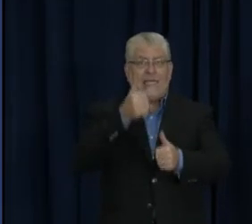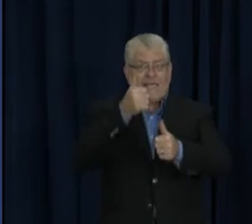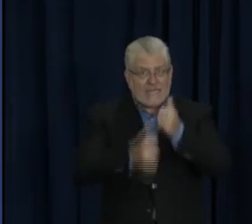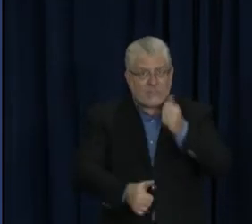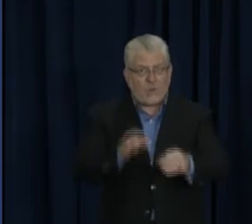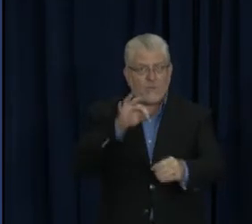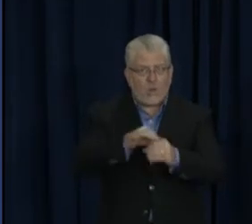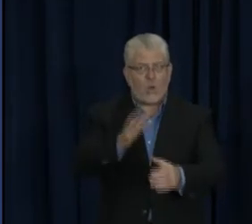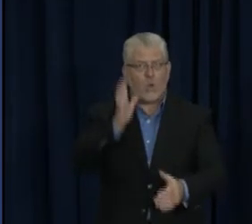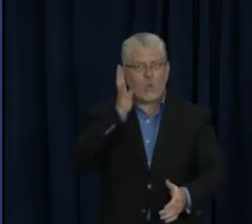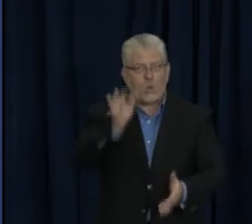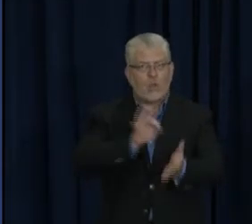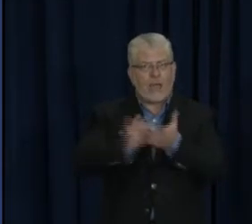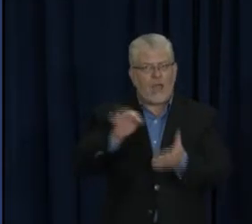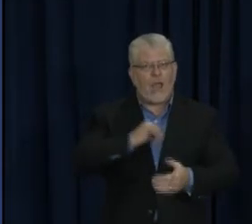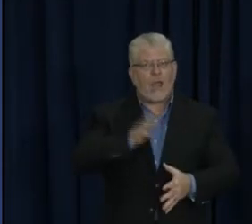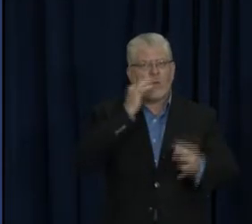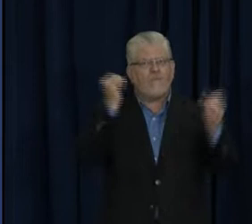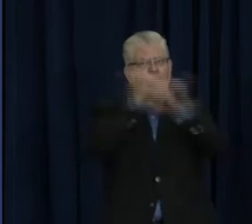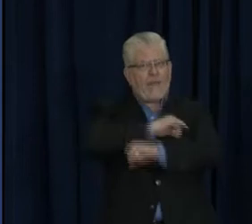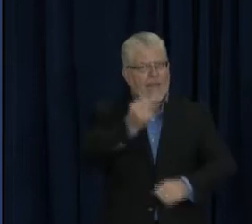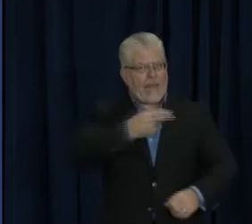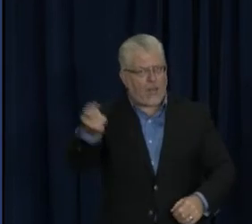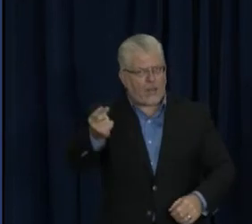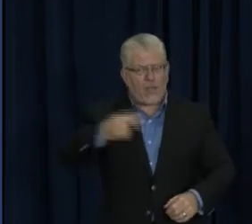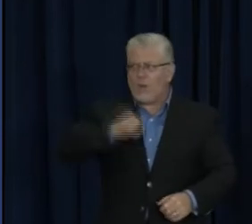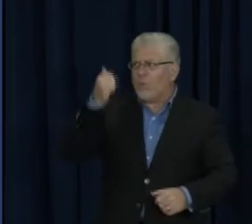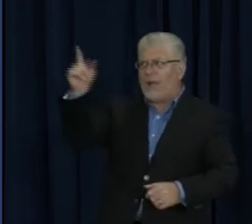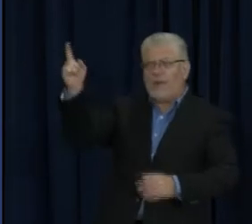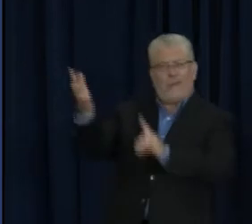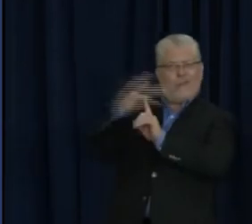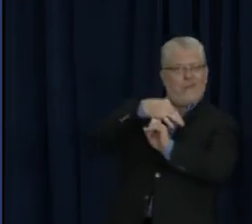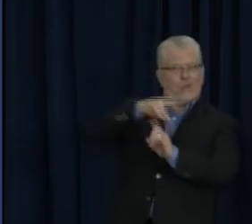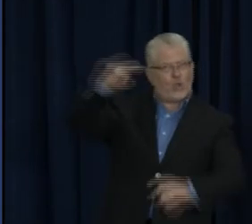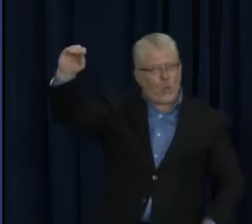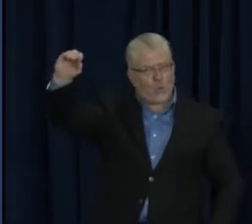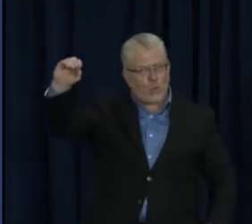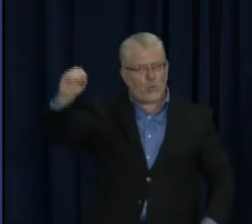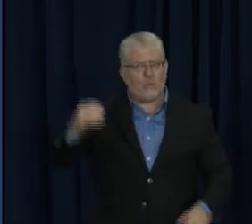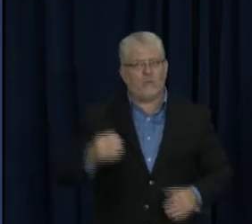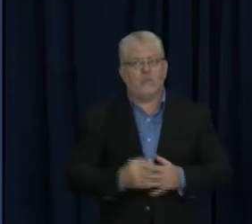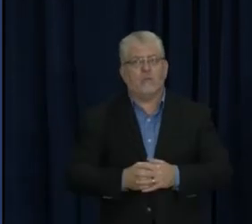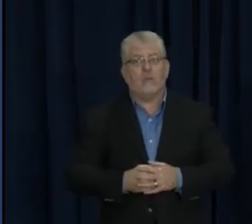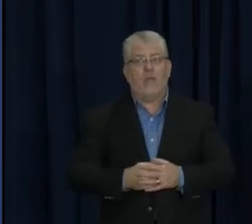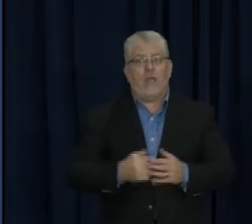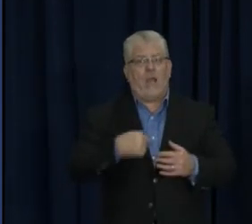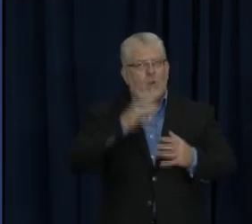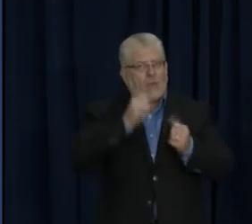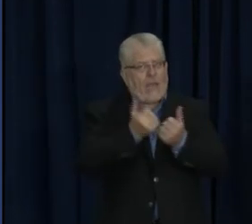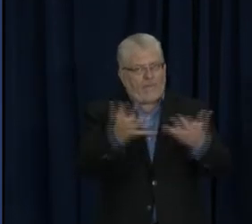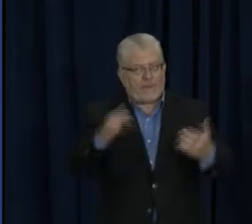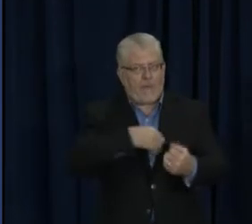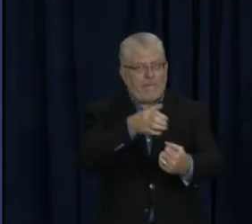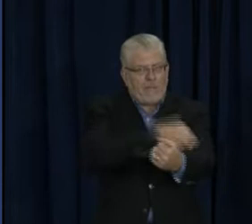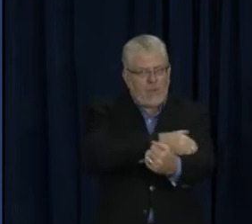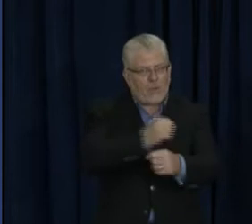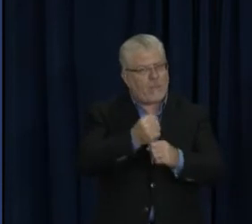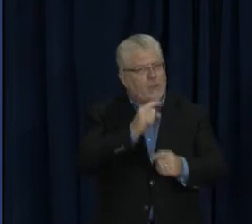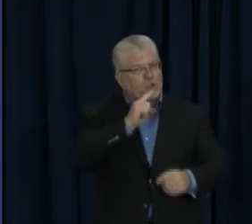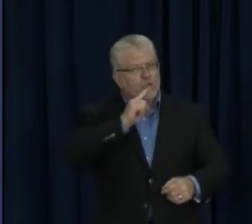المواطنين في الانتخاب بشكل حر في بنسلفانيا. دعوني أكون واضحا، في بنسلفانيا كل صوت سيعد،